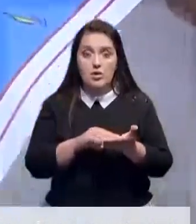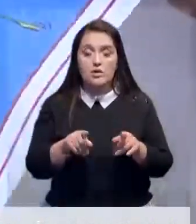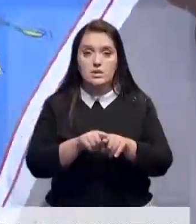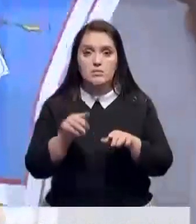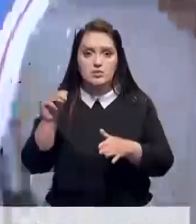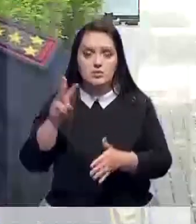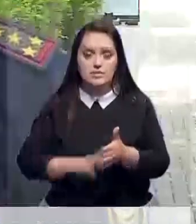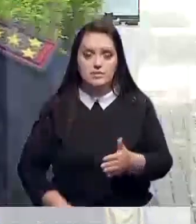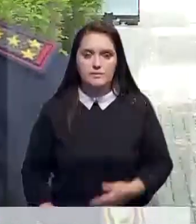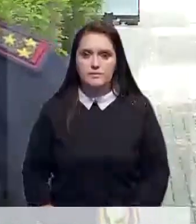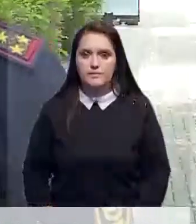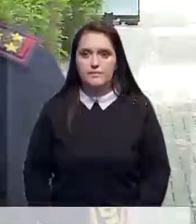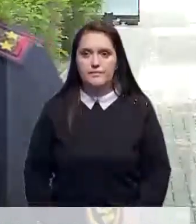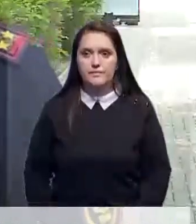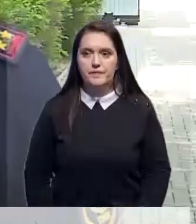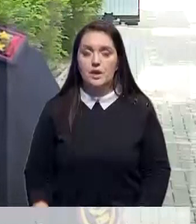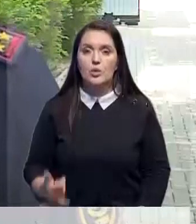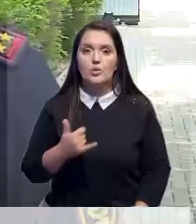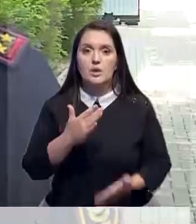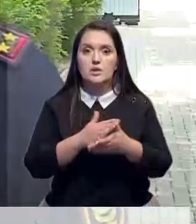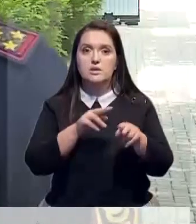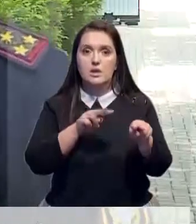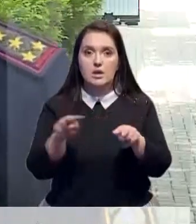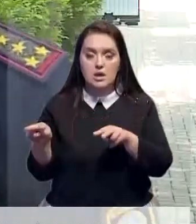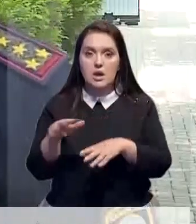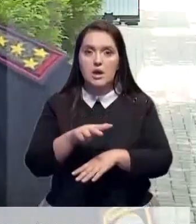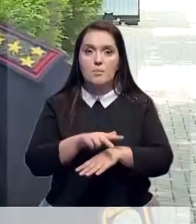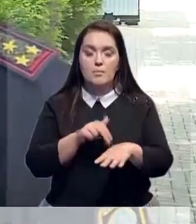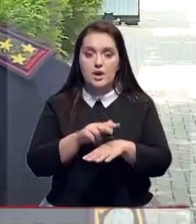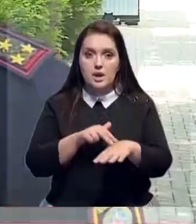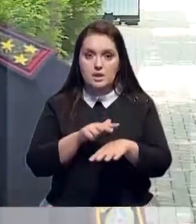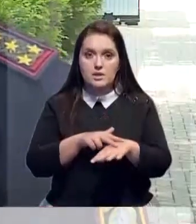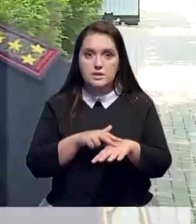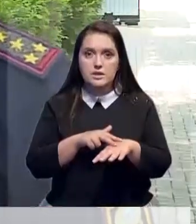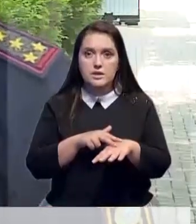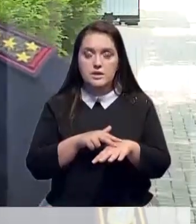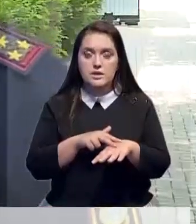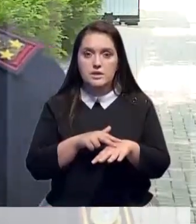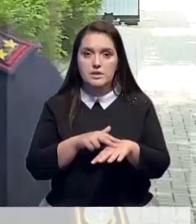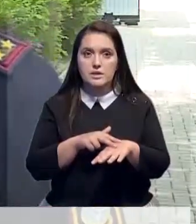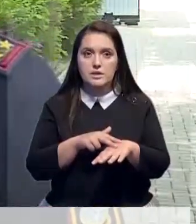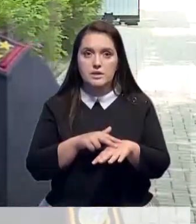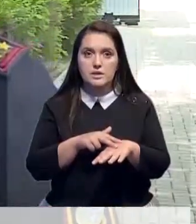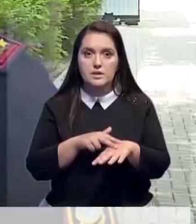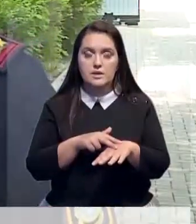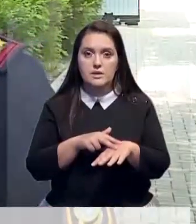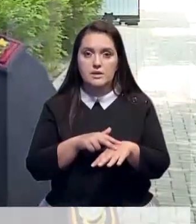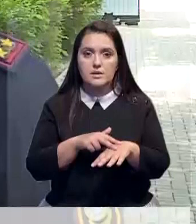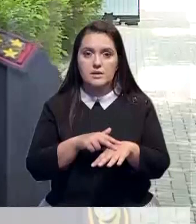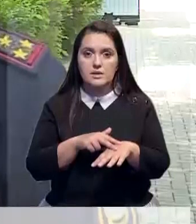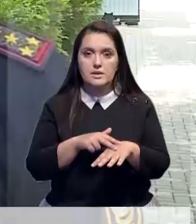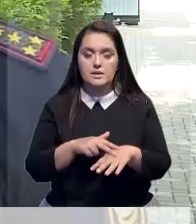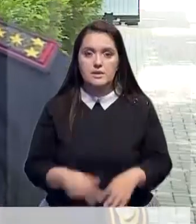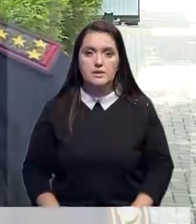местах штрафуют. Также имеется у нас конное патрулирование полиции. Они вдоль береговой линии полностью патрулируют, охвачены.